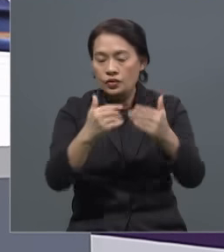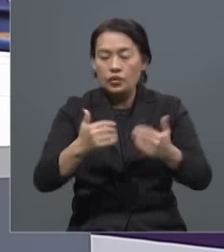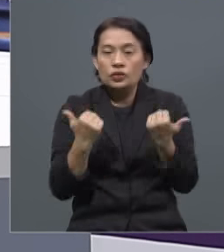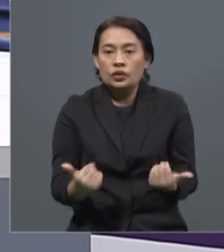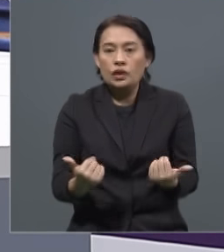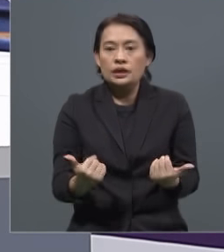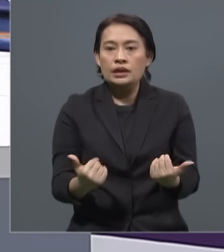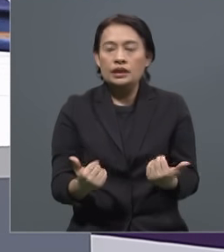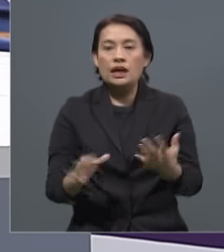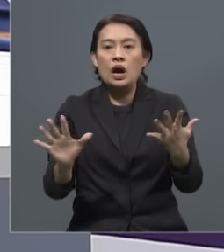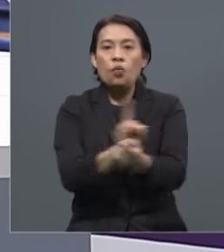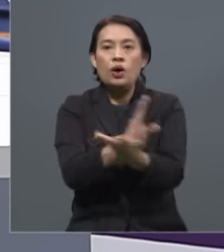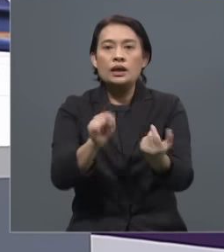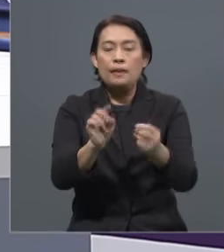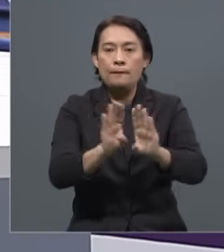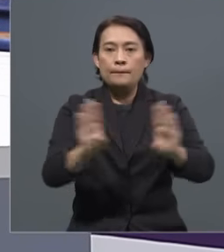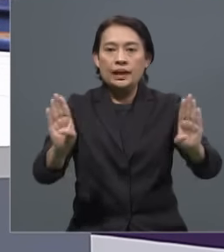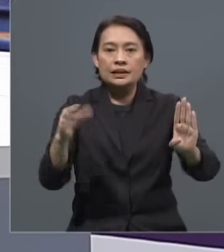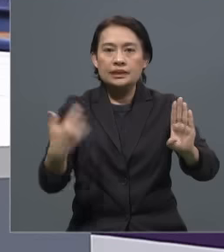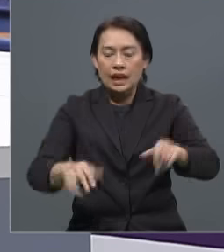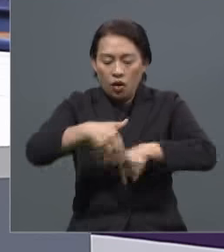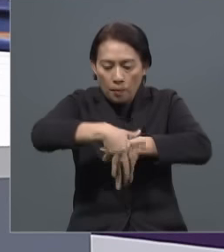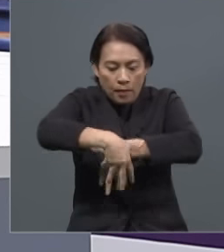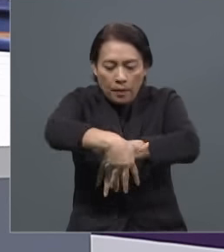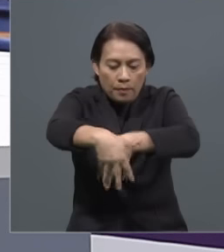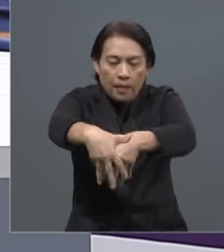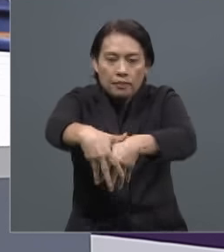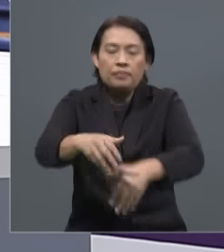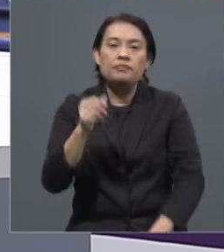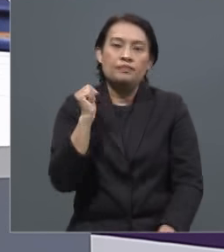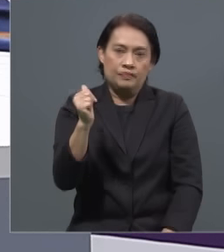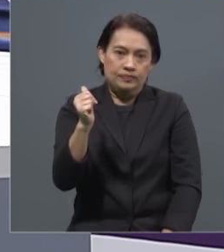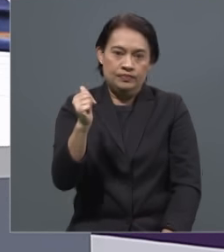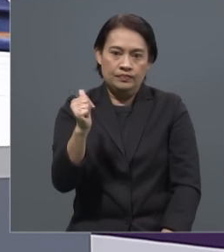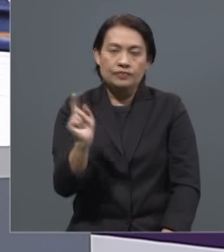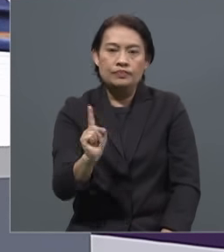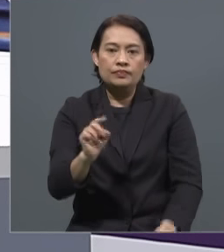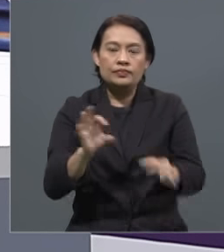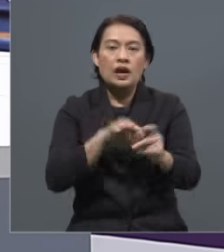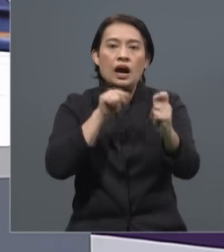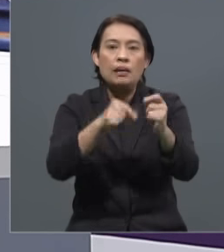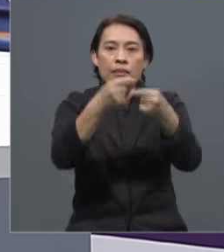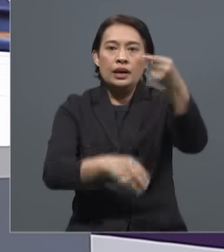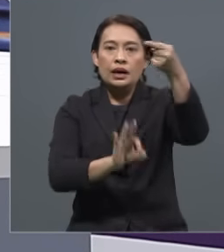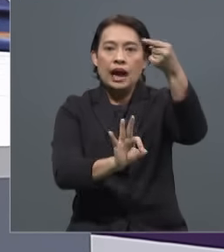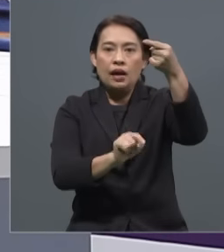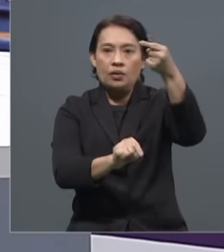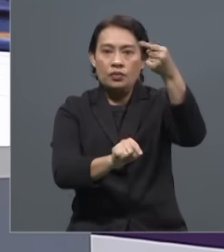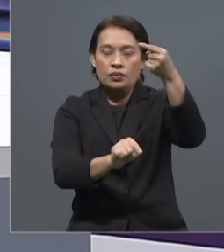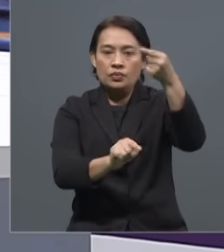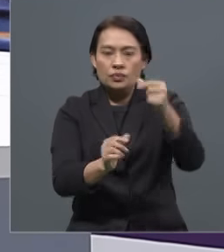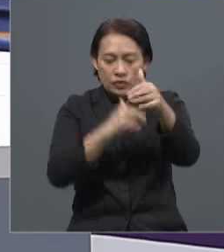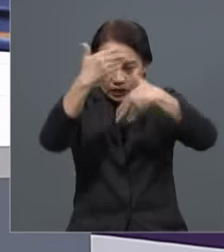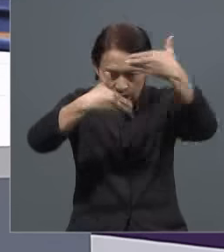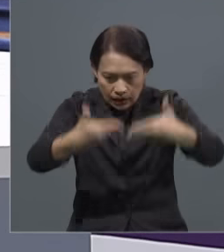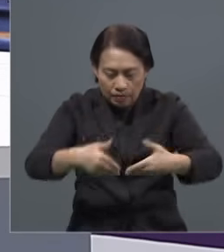บั้งไฟพร้อมกับมีขบวนแห่อย่างยิ่งใหญ่เลยนะครับซึ่งในปีนี้เนี่ยเขามีขบวนบั้งไฟจาก9อำเภอเข้ามาร่วมงานส่งกันเข้ามา